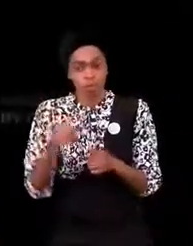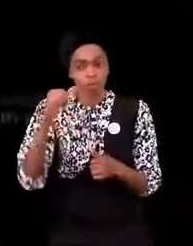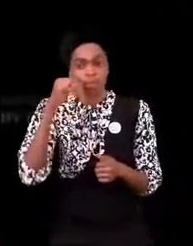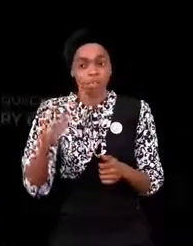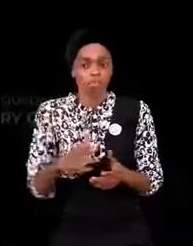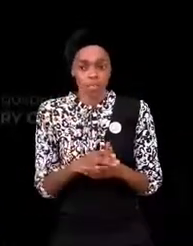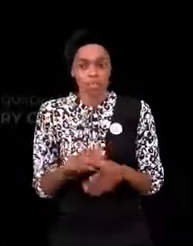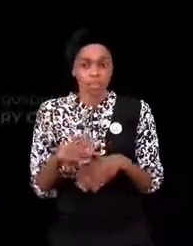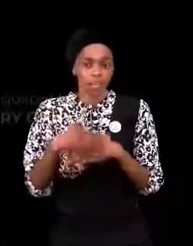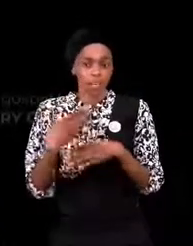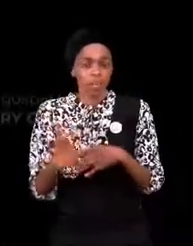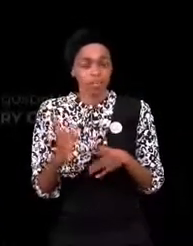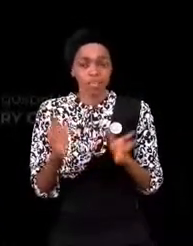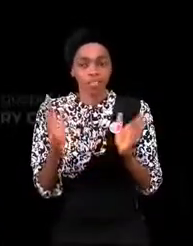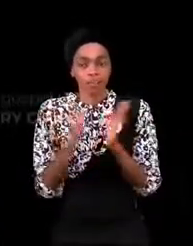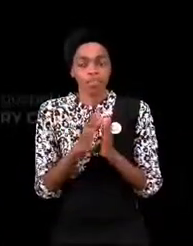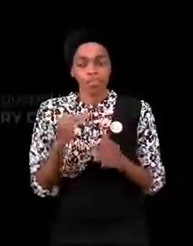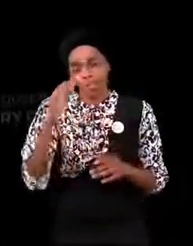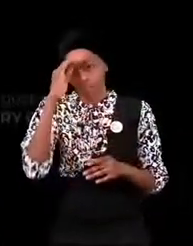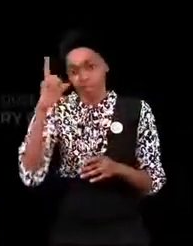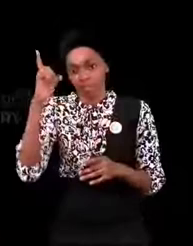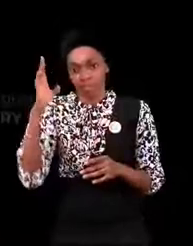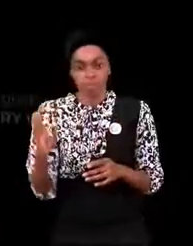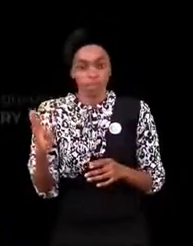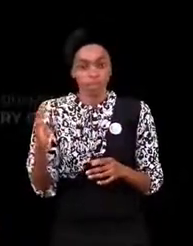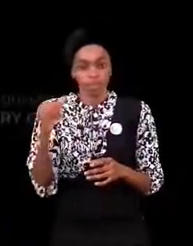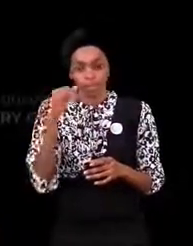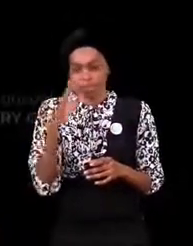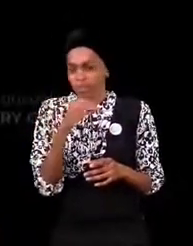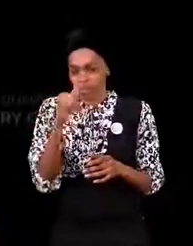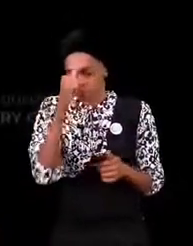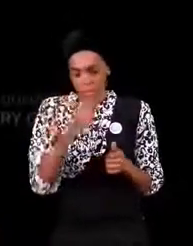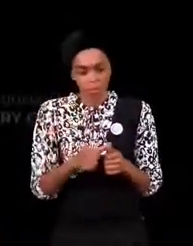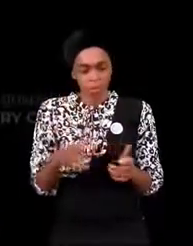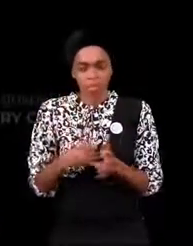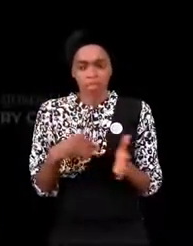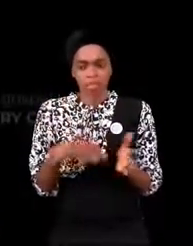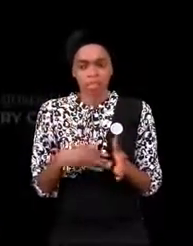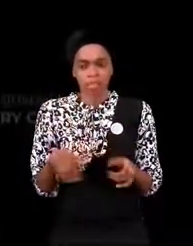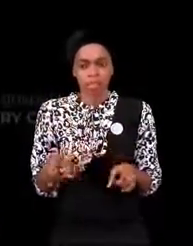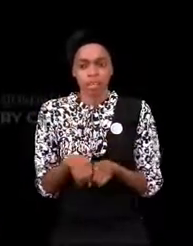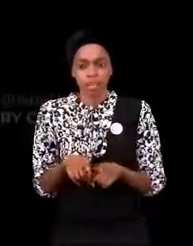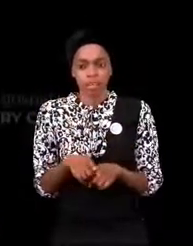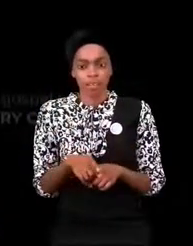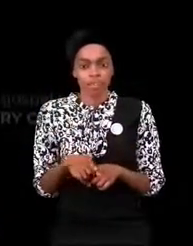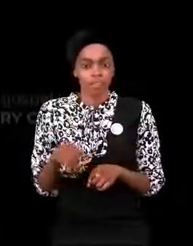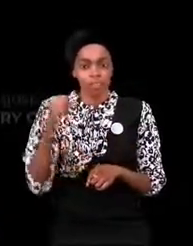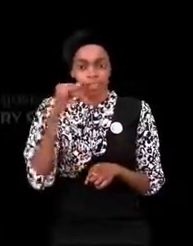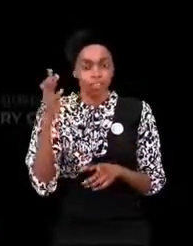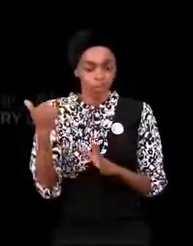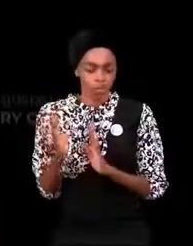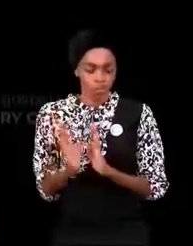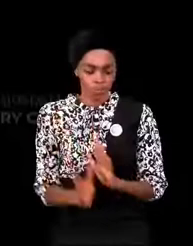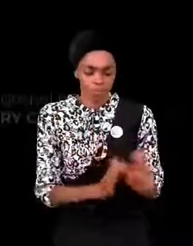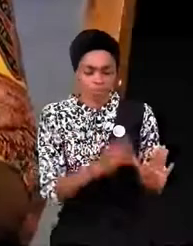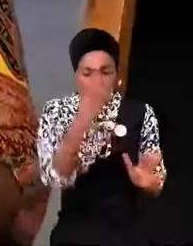Dieu, je ne me suis plus rappelé de ça. Quand je me préparais pour la retraite de décembre,